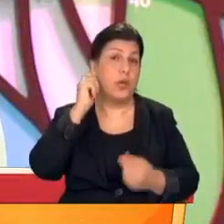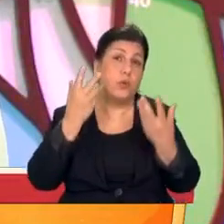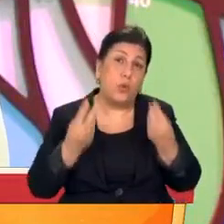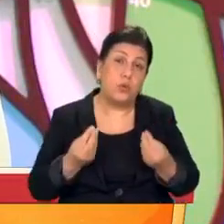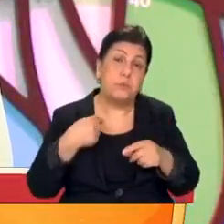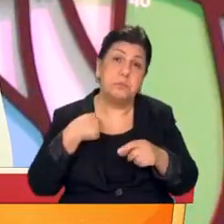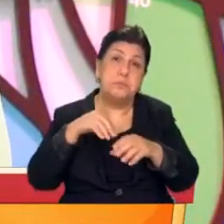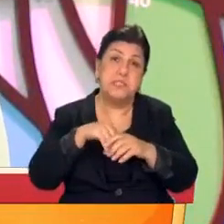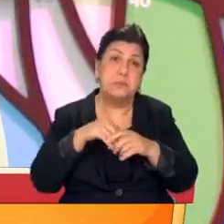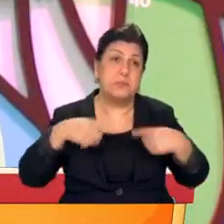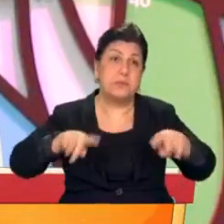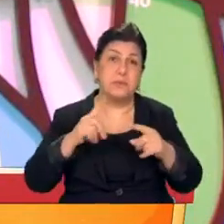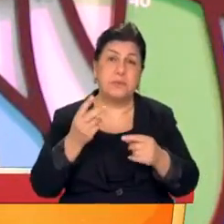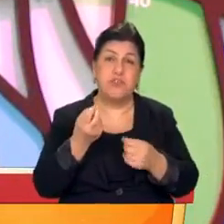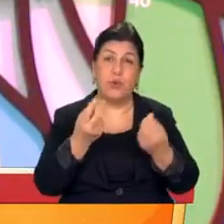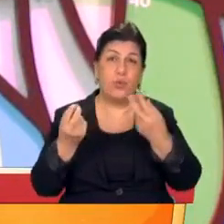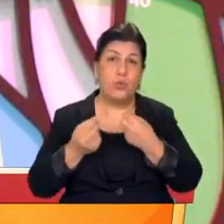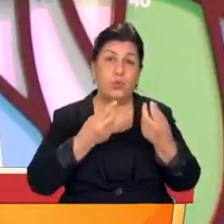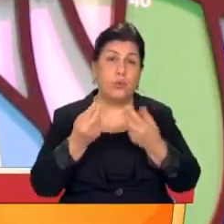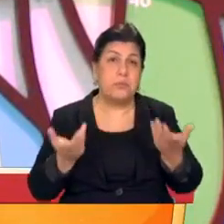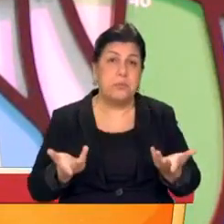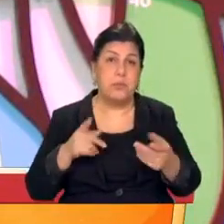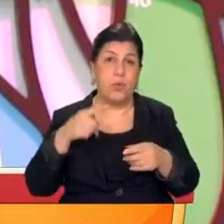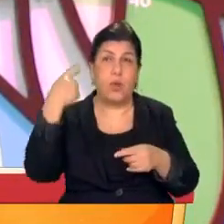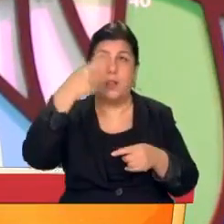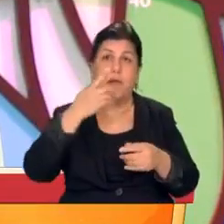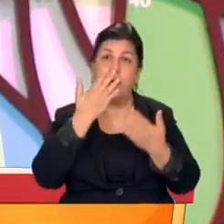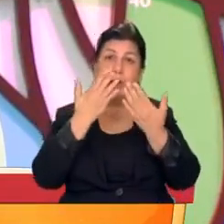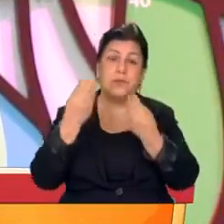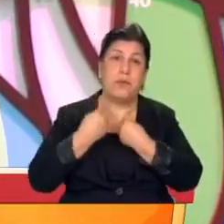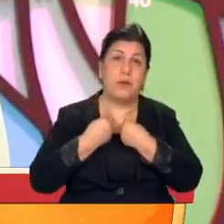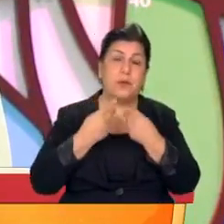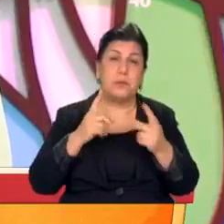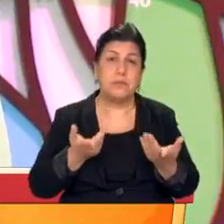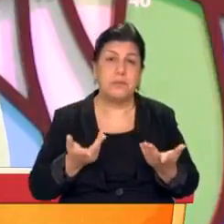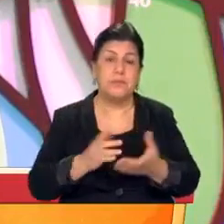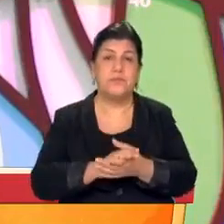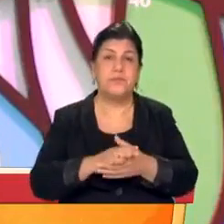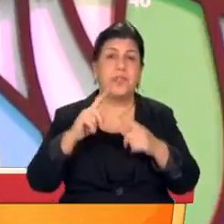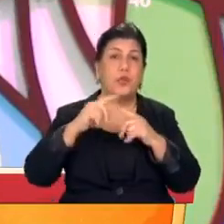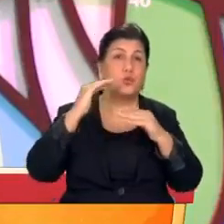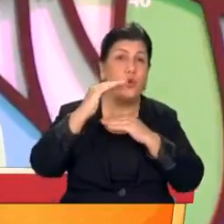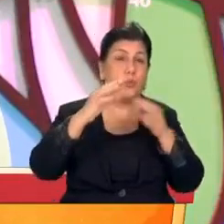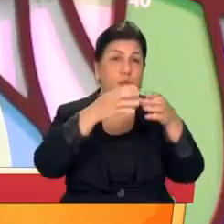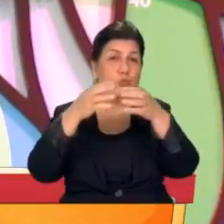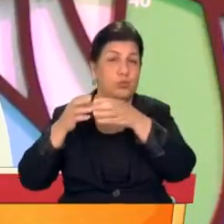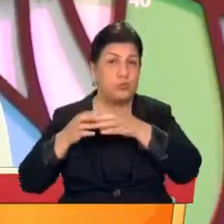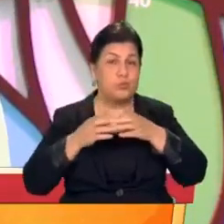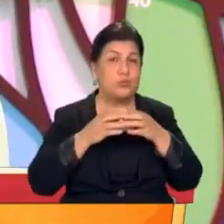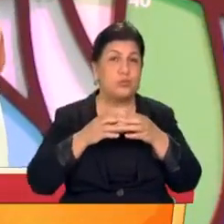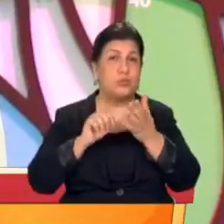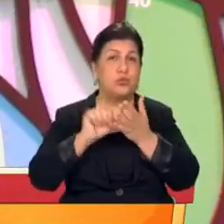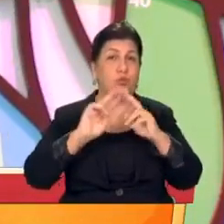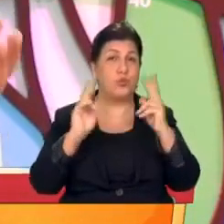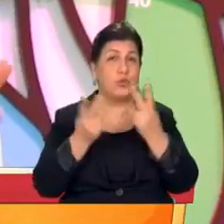hocam her bir kişinin başına gelen bela ve musibetler söz konusu olduğu gibi toplumların toplulukların ve hatta